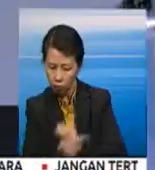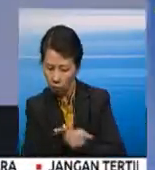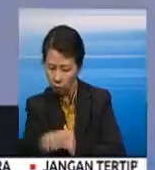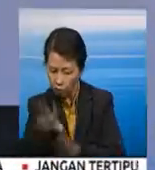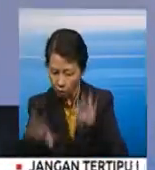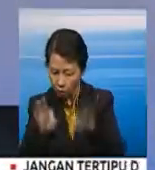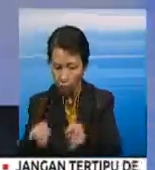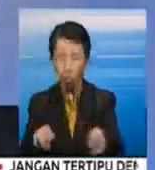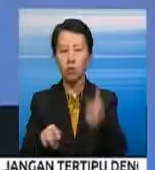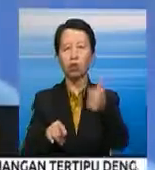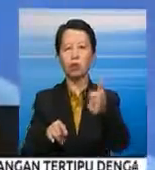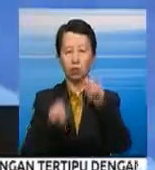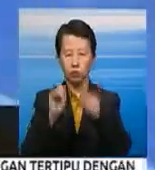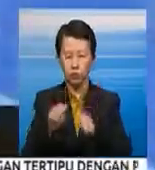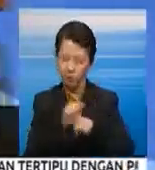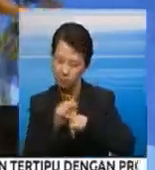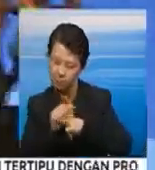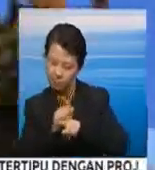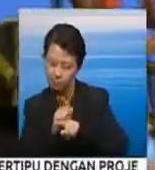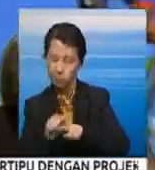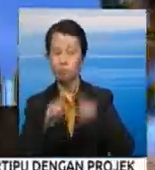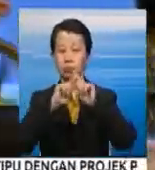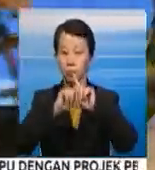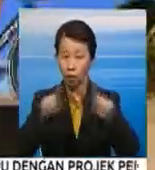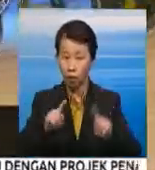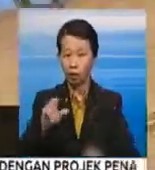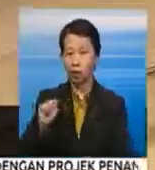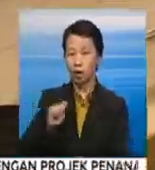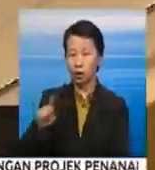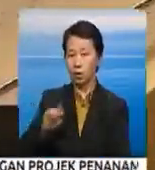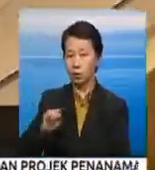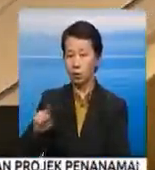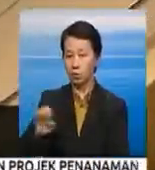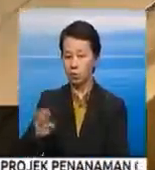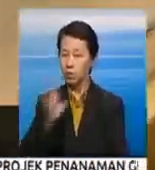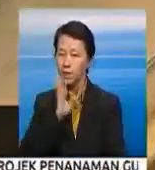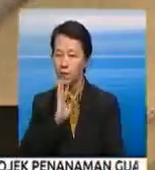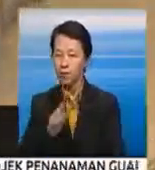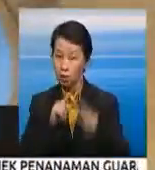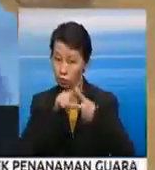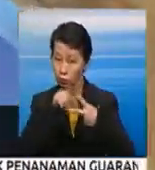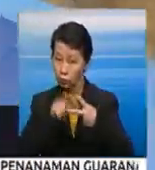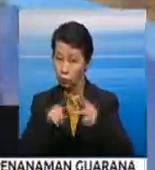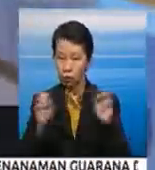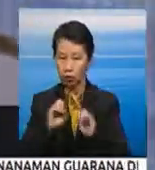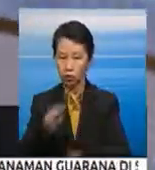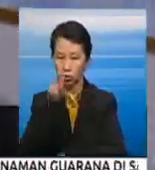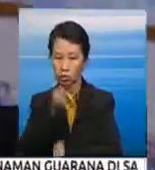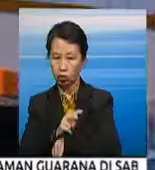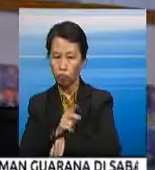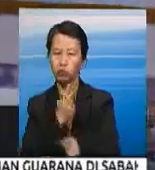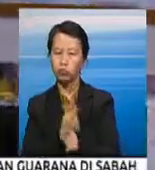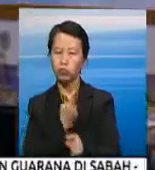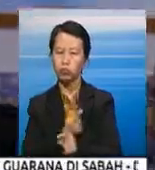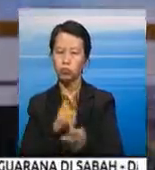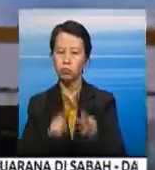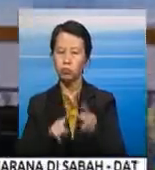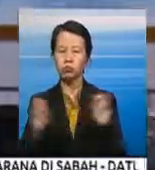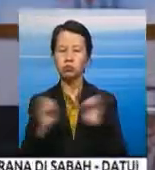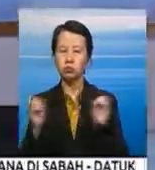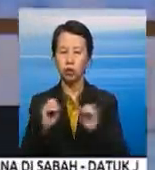dikesan dan mampu digilap. Bagaimanapun, Azizul menjelaskan dua elemen iaitu tiada pemantauan rapi dan